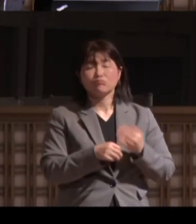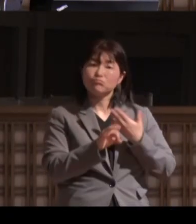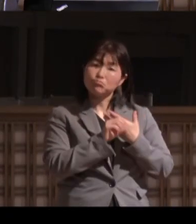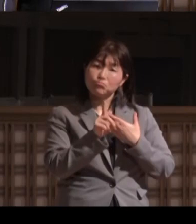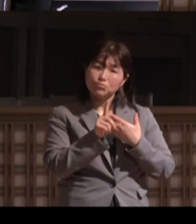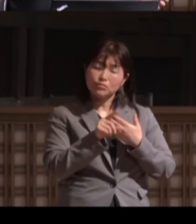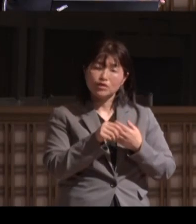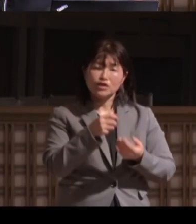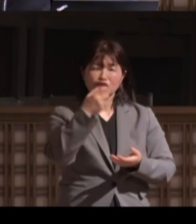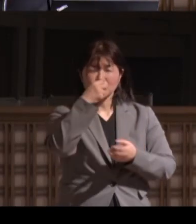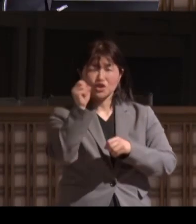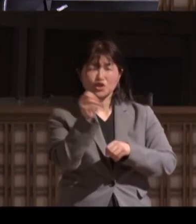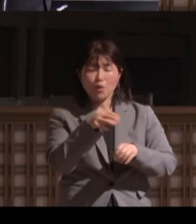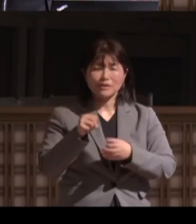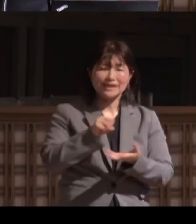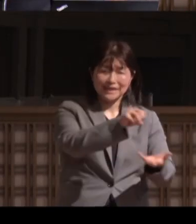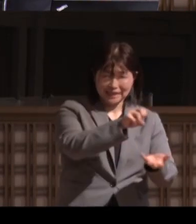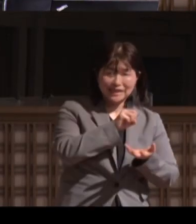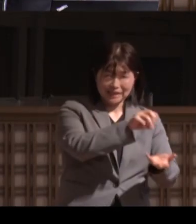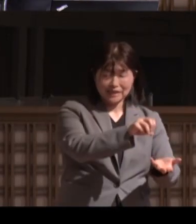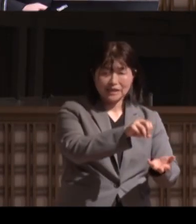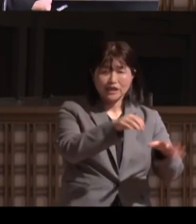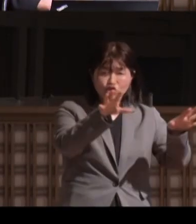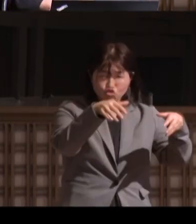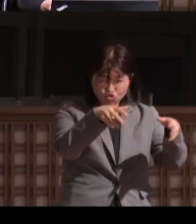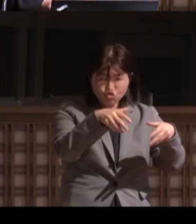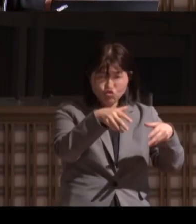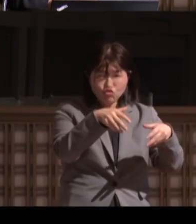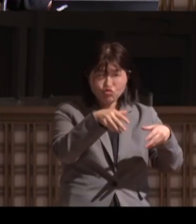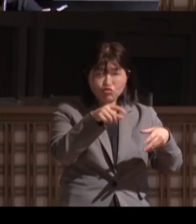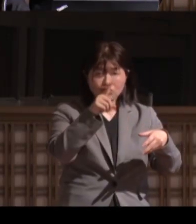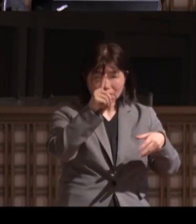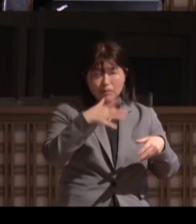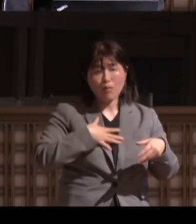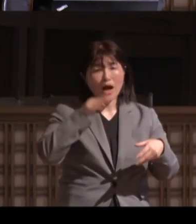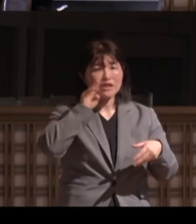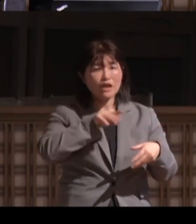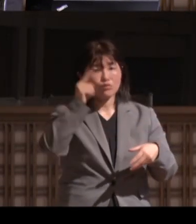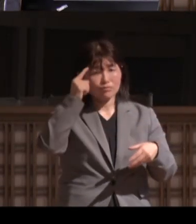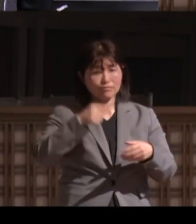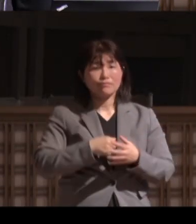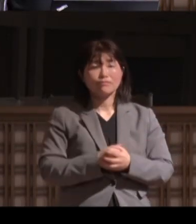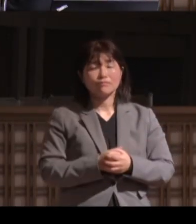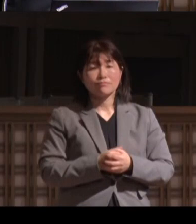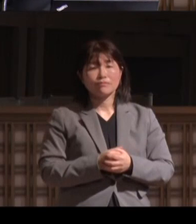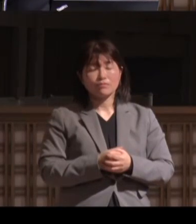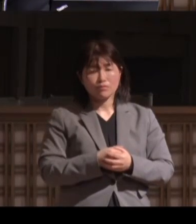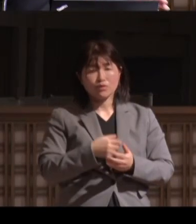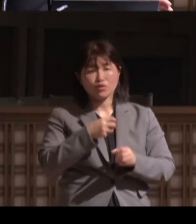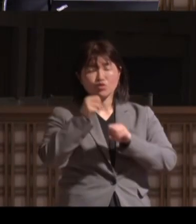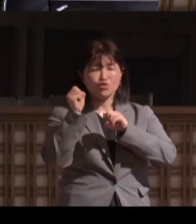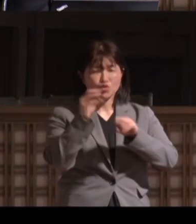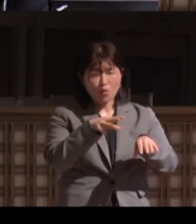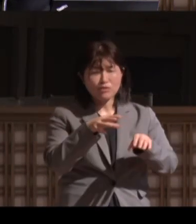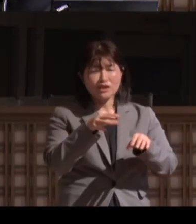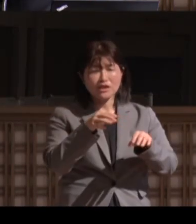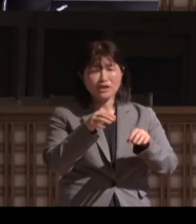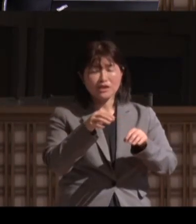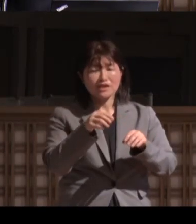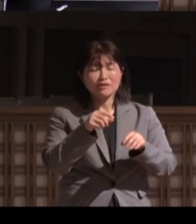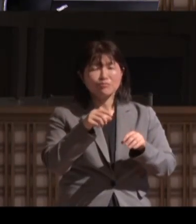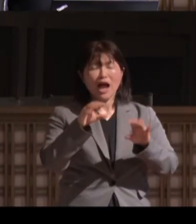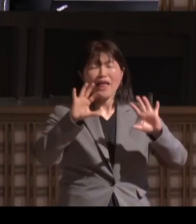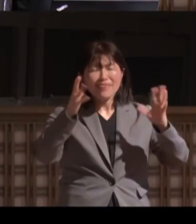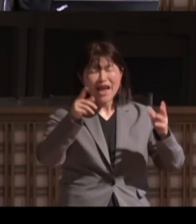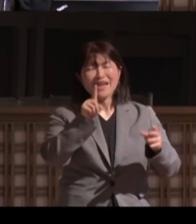例えばゴミ出しなどゴミの収集などが1番分かりやすいと思いますねえゴミを出さないことに越し